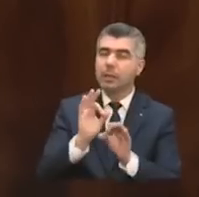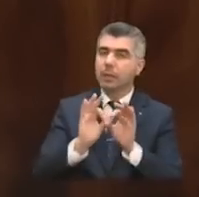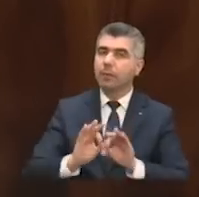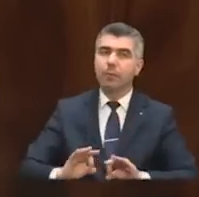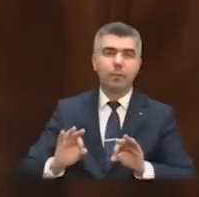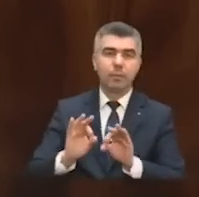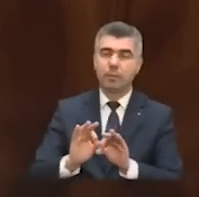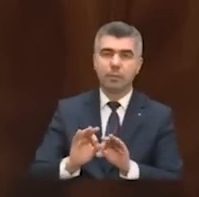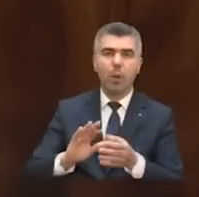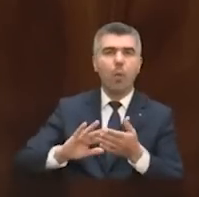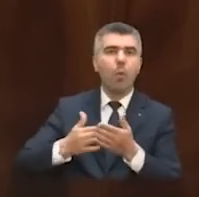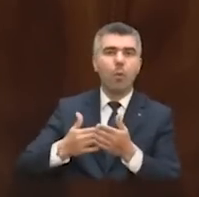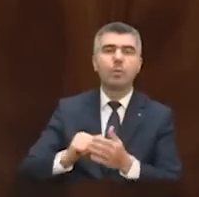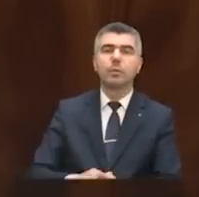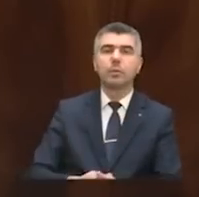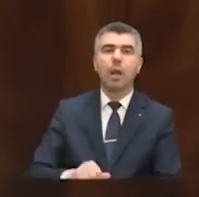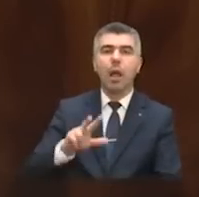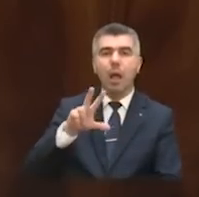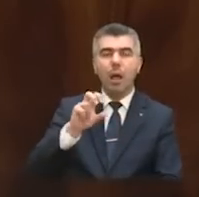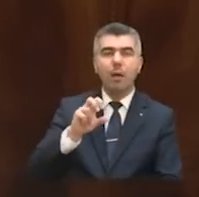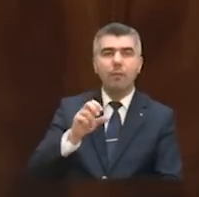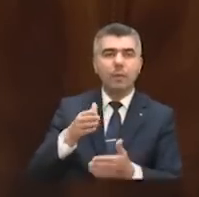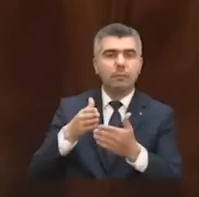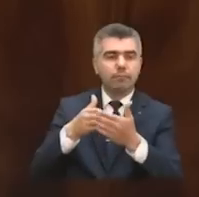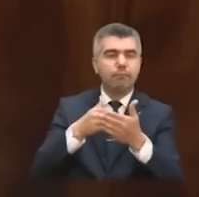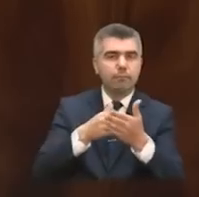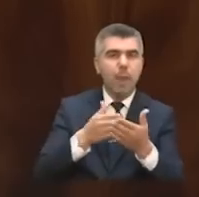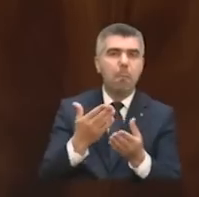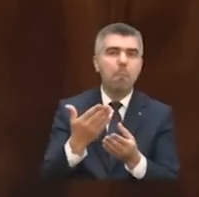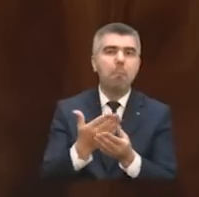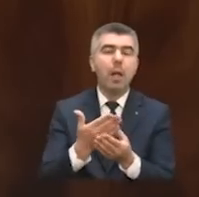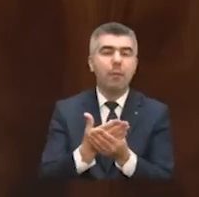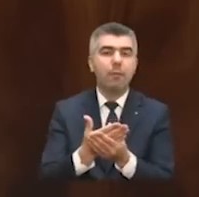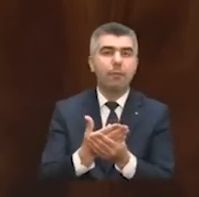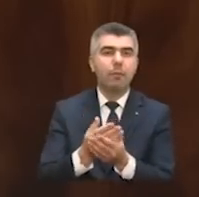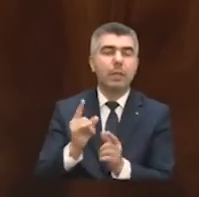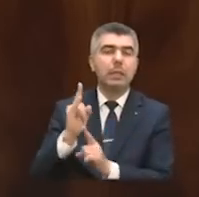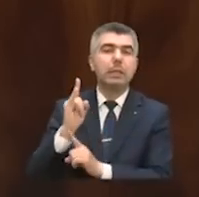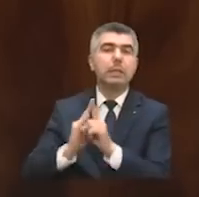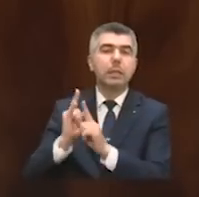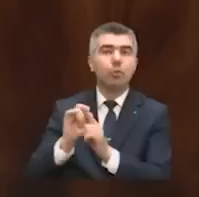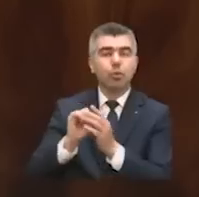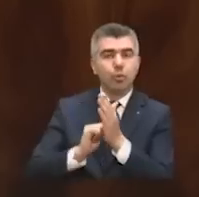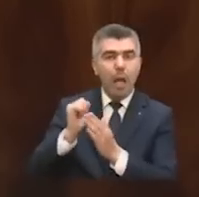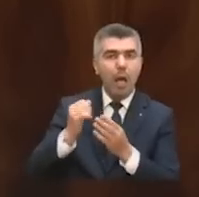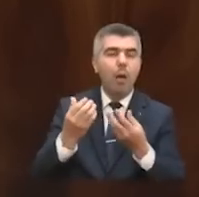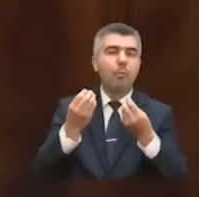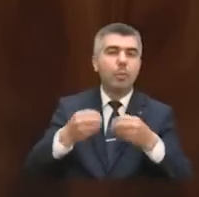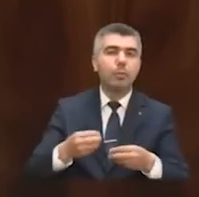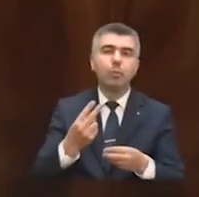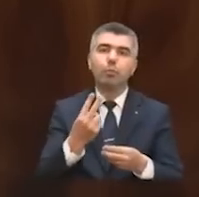جميع القطاعات، وعارفين باللي أمامنا ملفات ورثناها بنجاحاتها